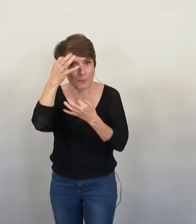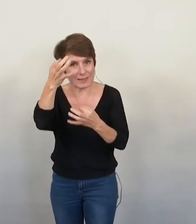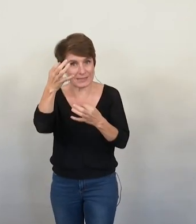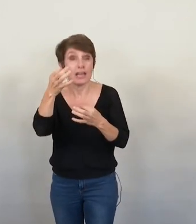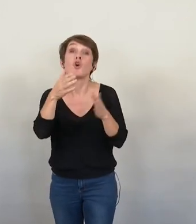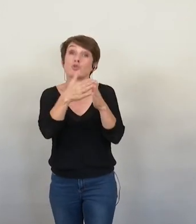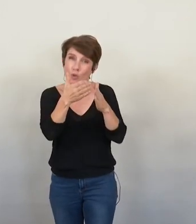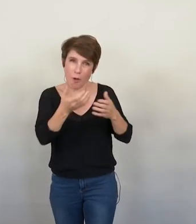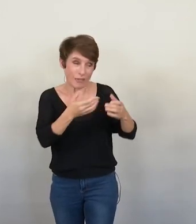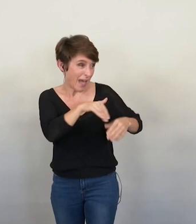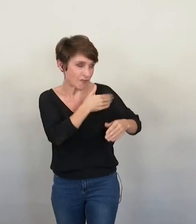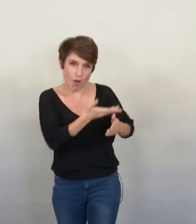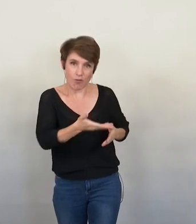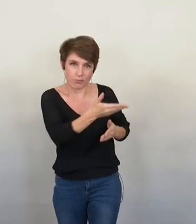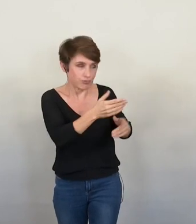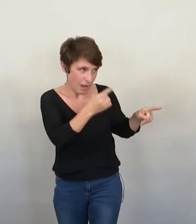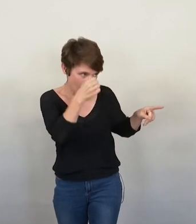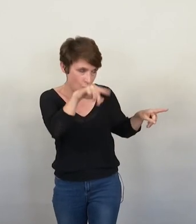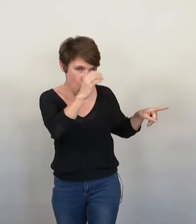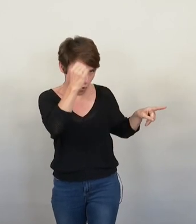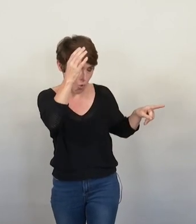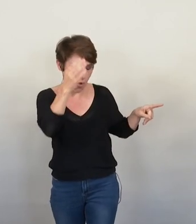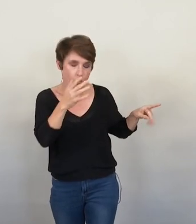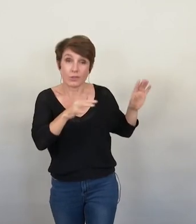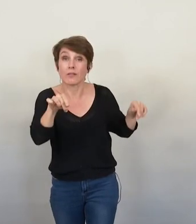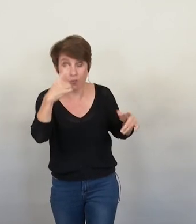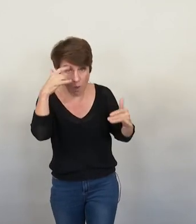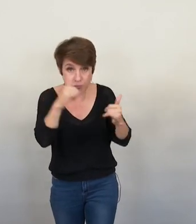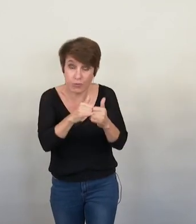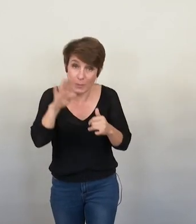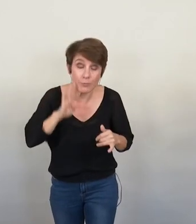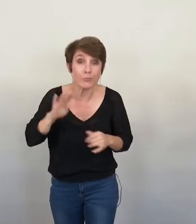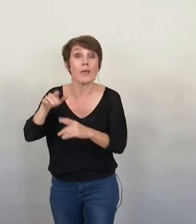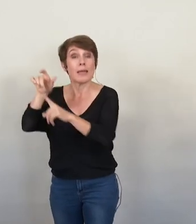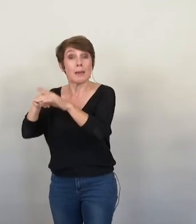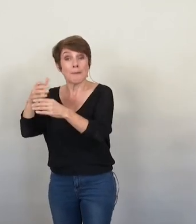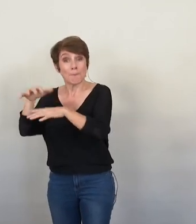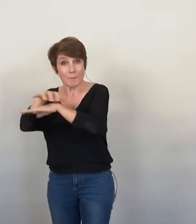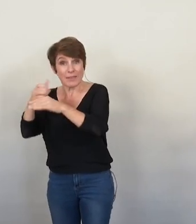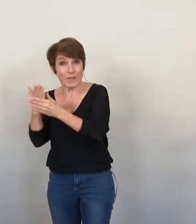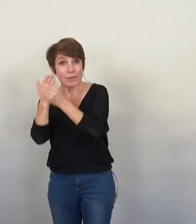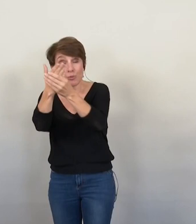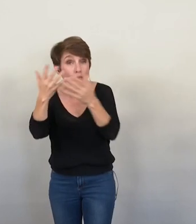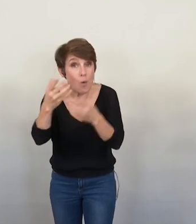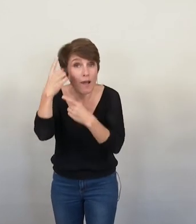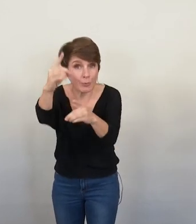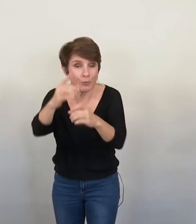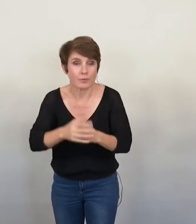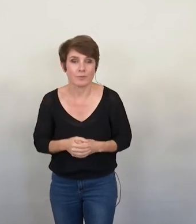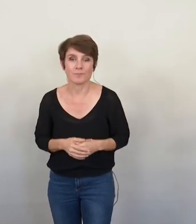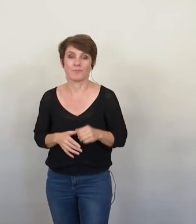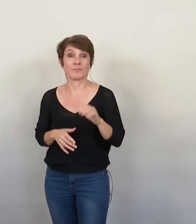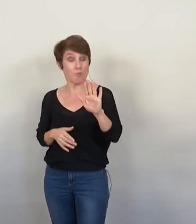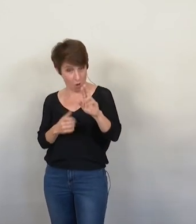à quoi à quoi correspond ce recours du préfet s'il vous plaît je vous réponds madame Chalas ne vous en